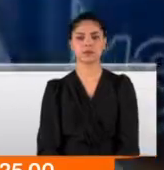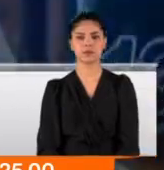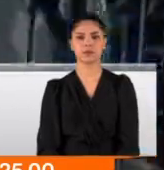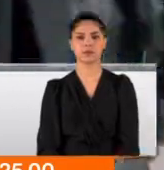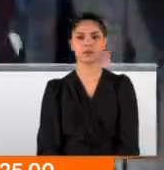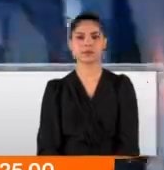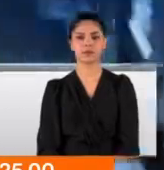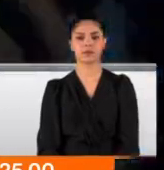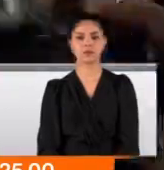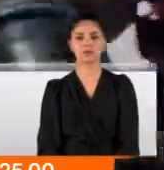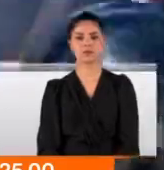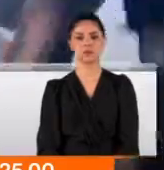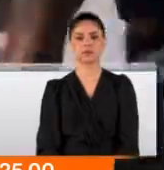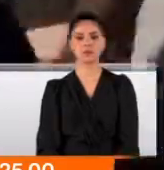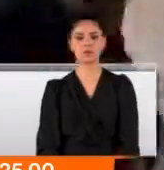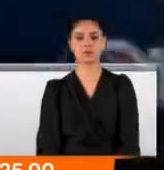bu